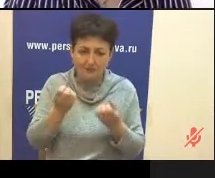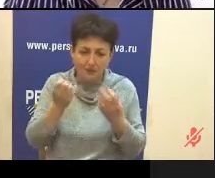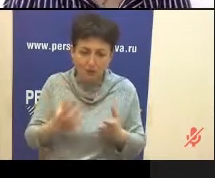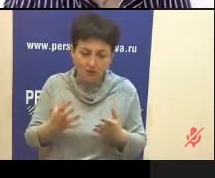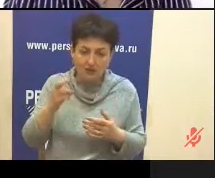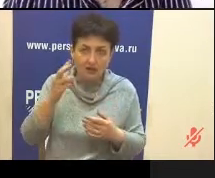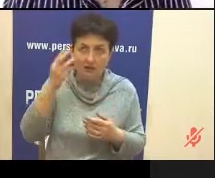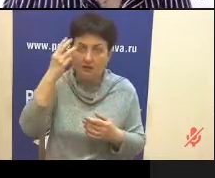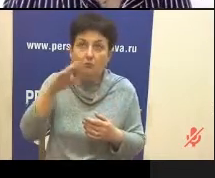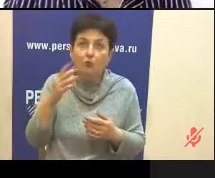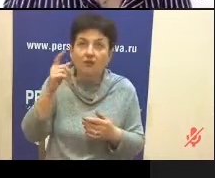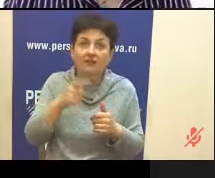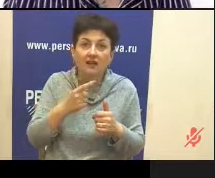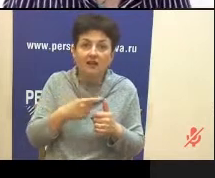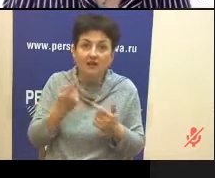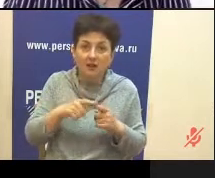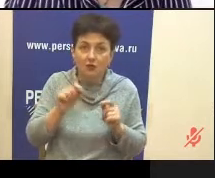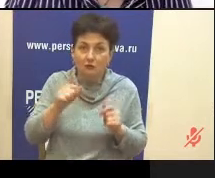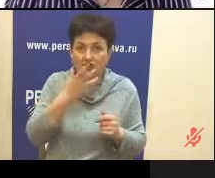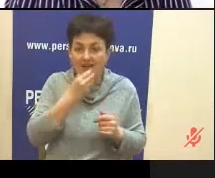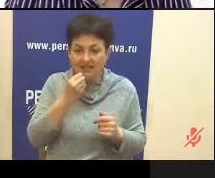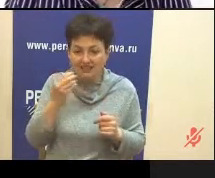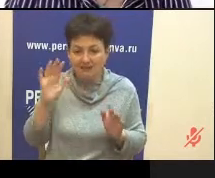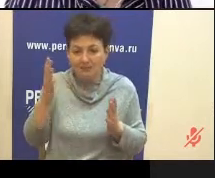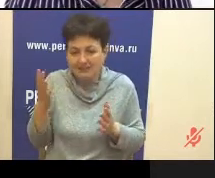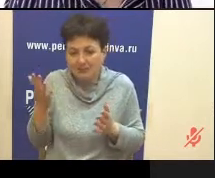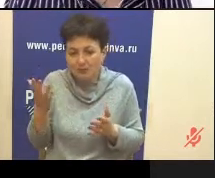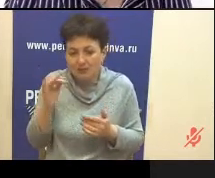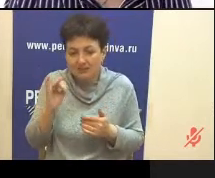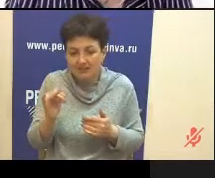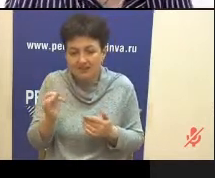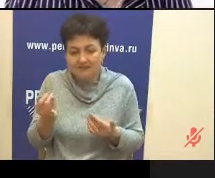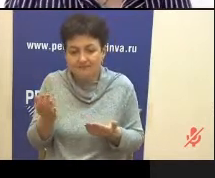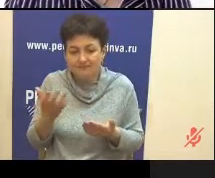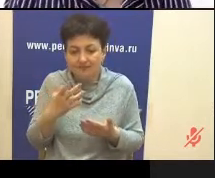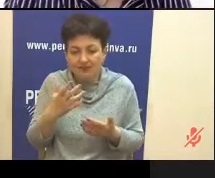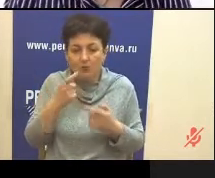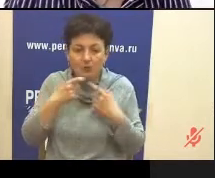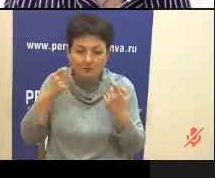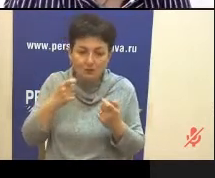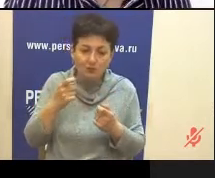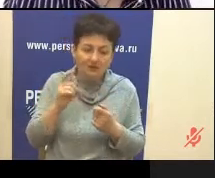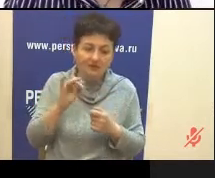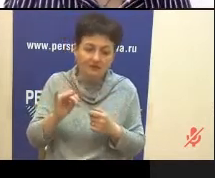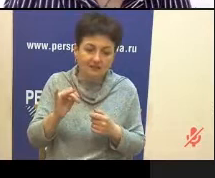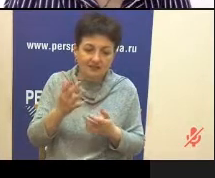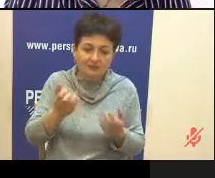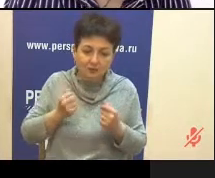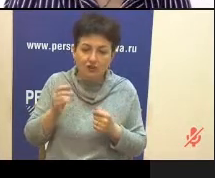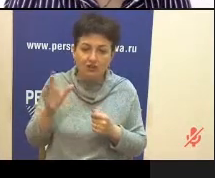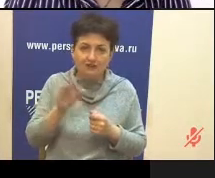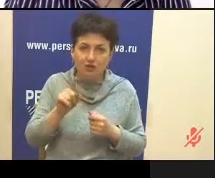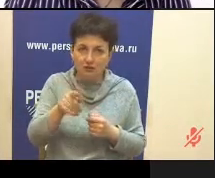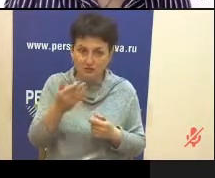просто имя, которым можно красиво блеснуть и, собственно, улыбнуться и получить все,